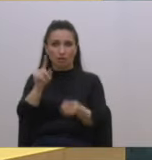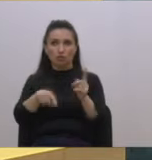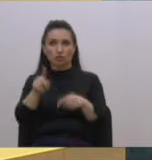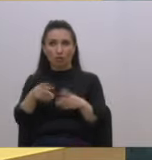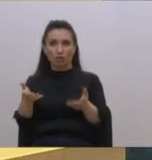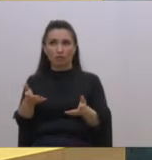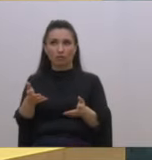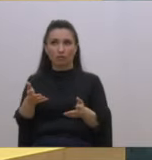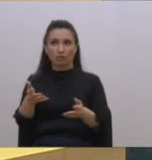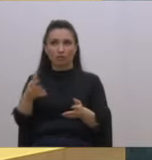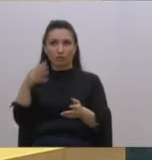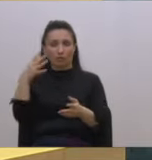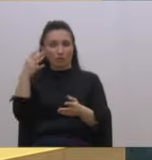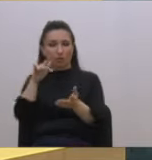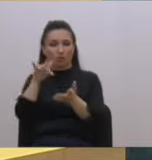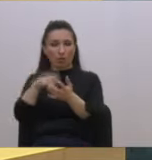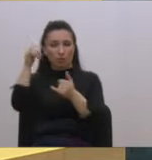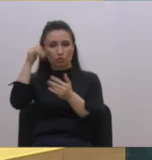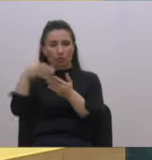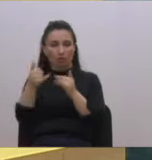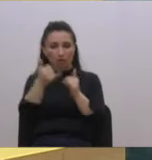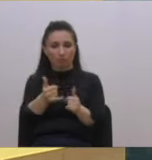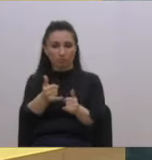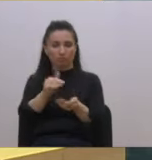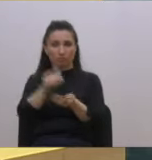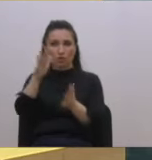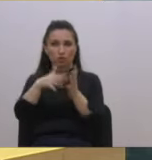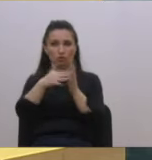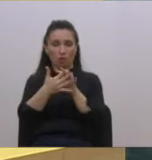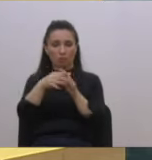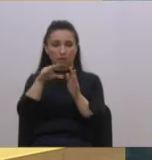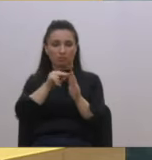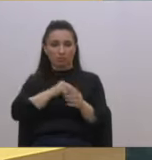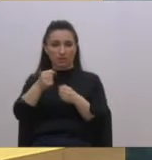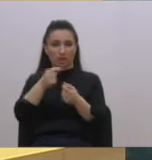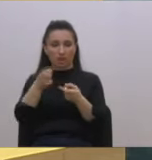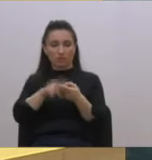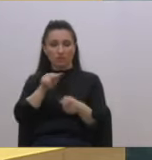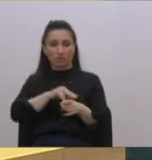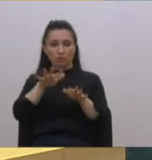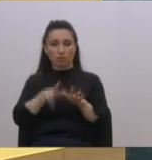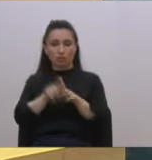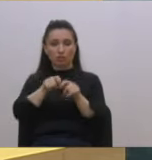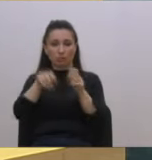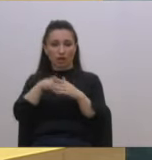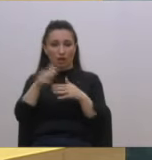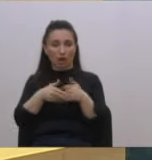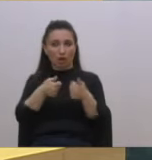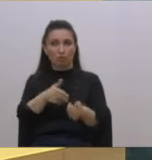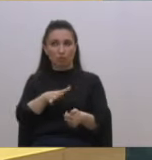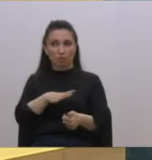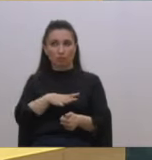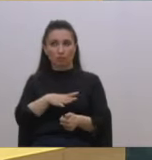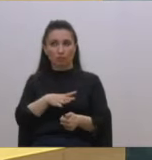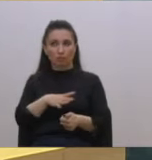კიდე ჰოლანდიურა რომელიღაც ქვეყნის ძროხას უყიდიდნენ და სოფელში დასაქმების და სამუშაო ადგილების შექმნას უწყობდა ხელს, რომ არ